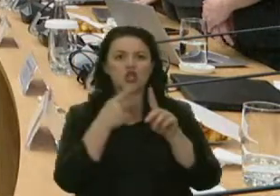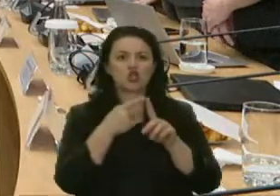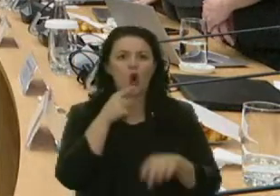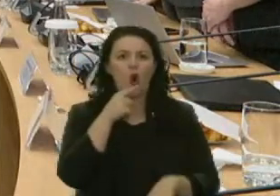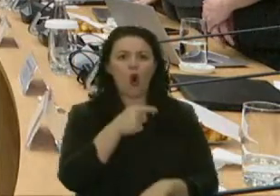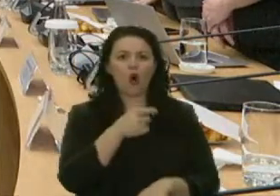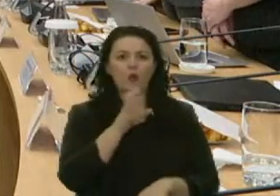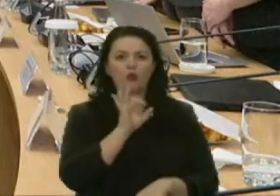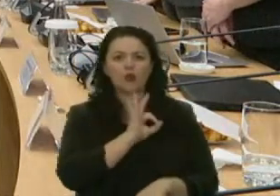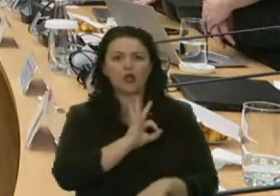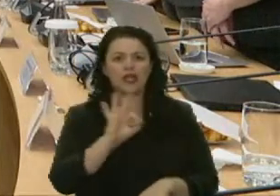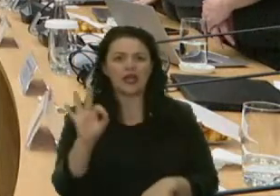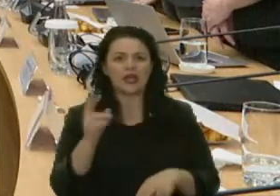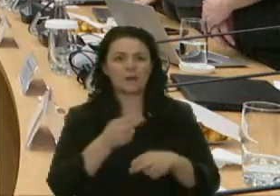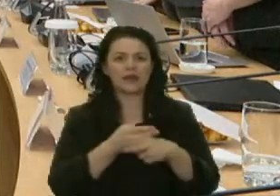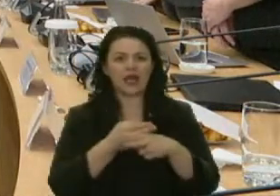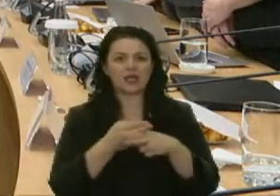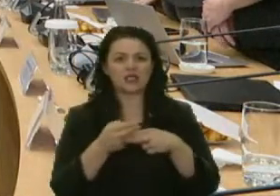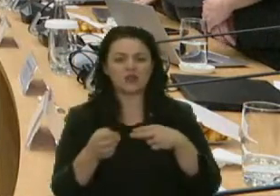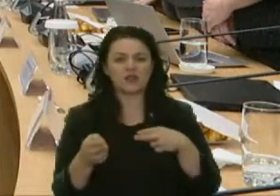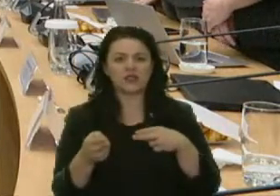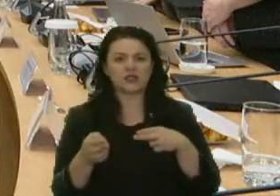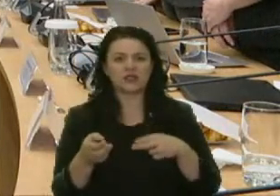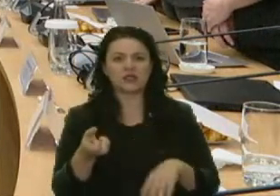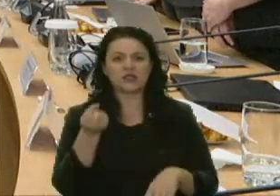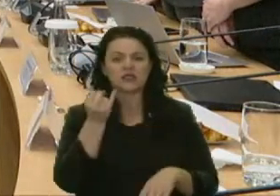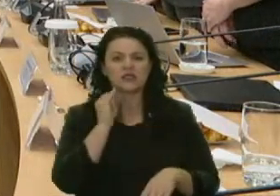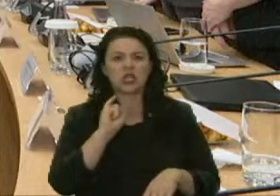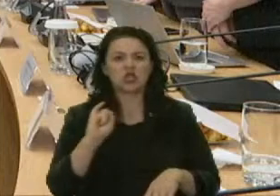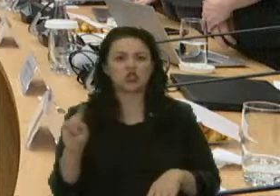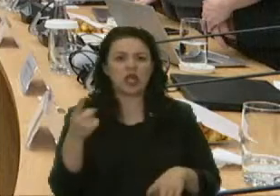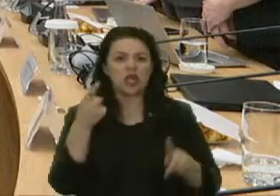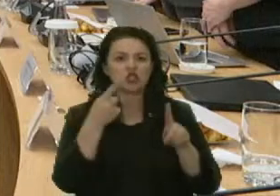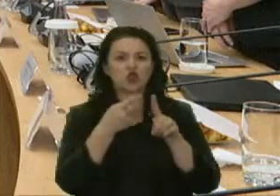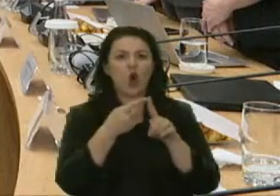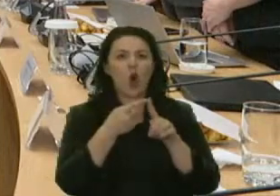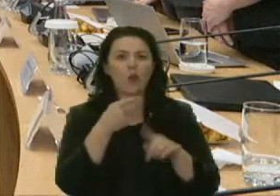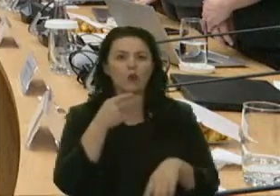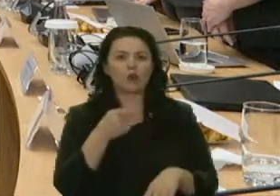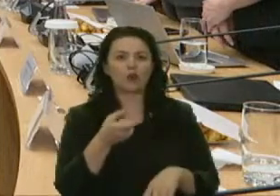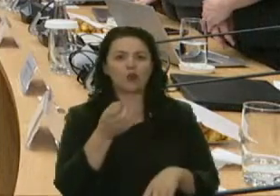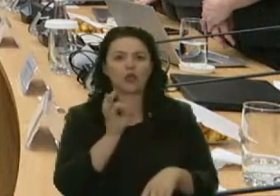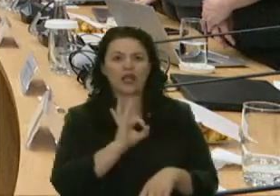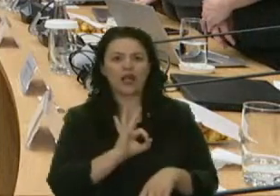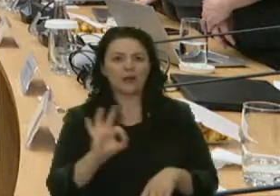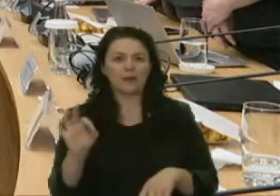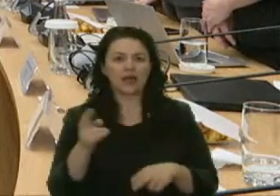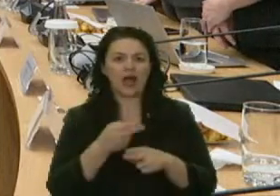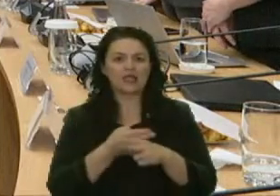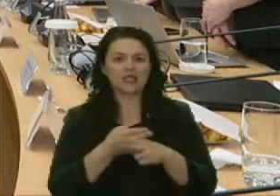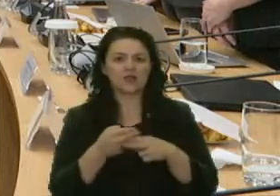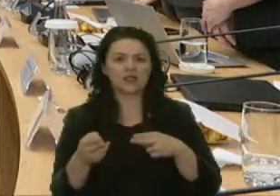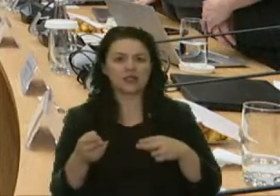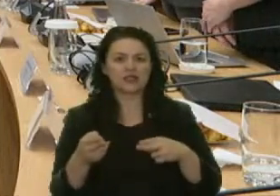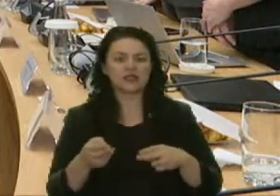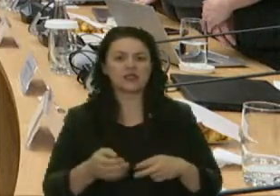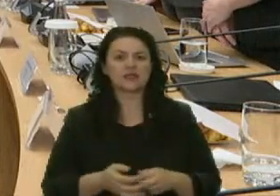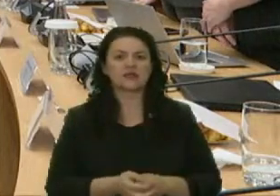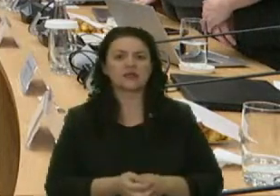și scopul ei preasfânt și scopul ei